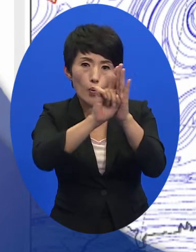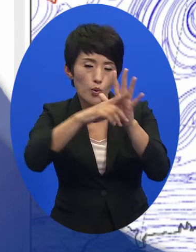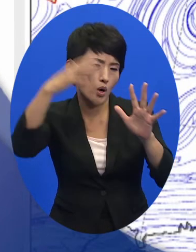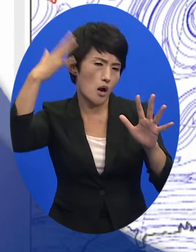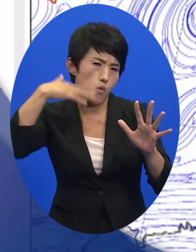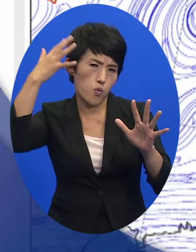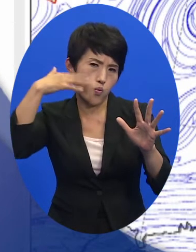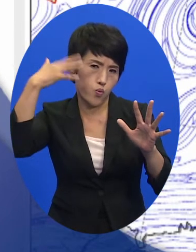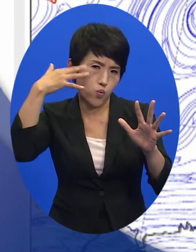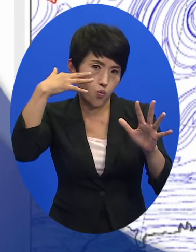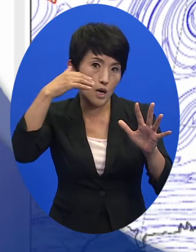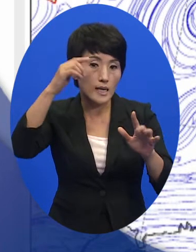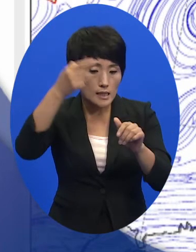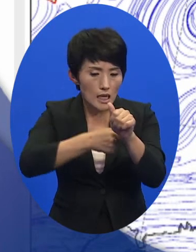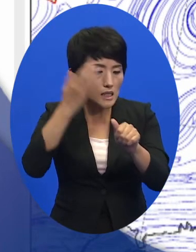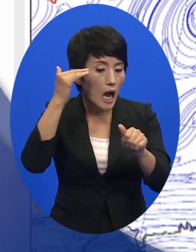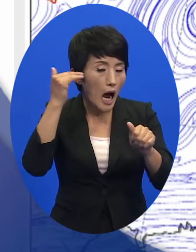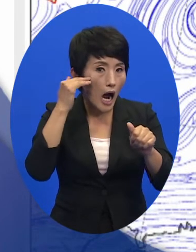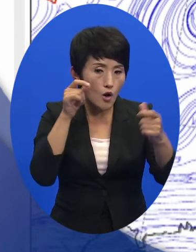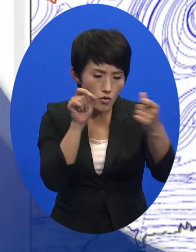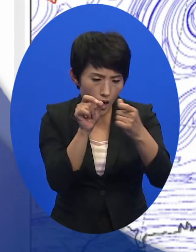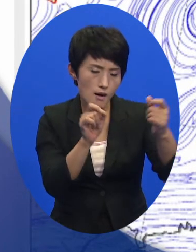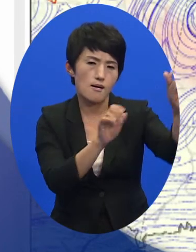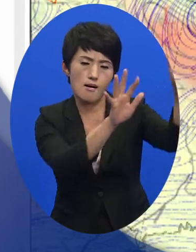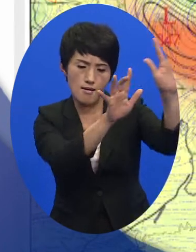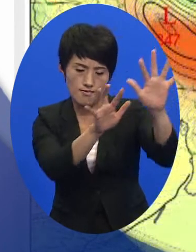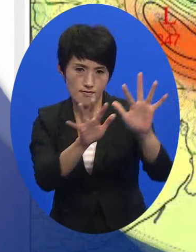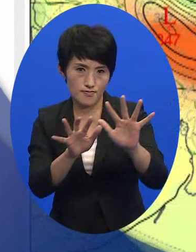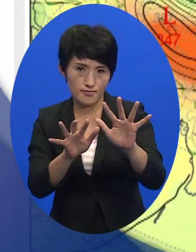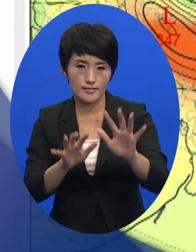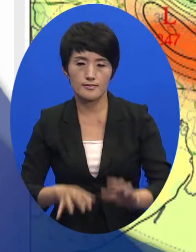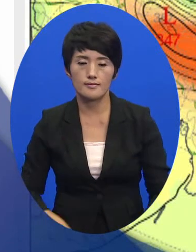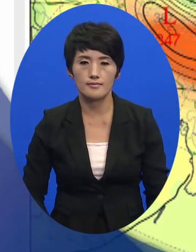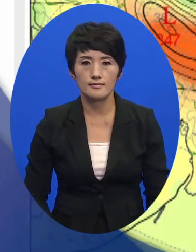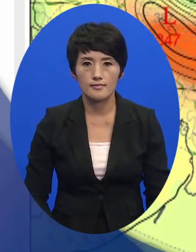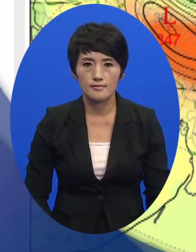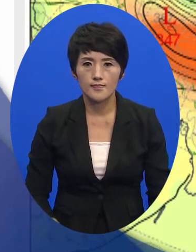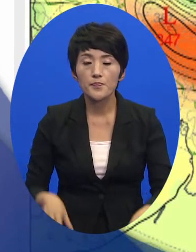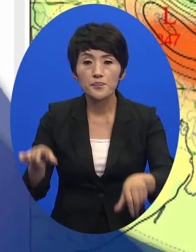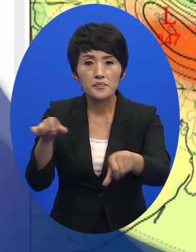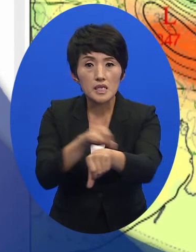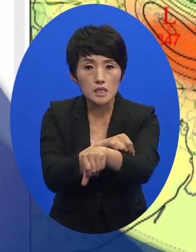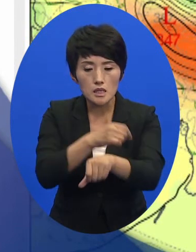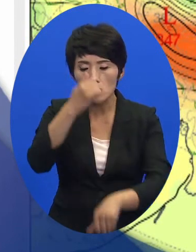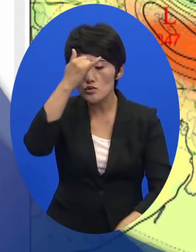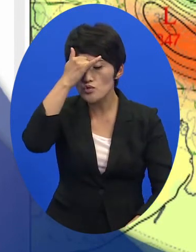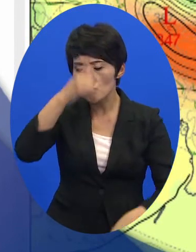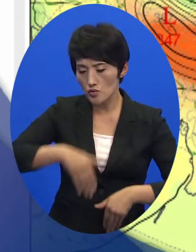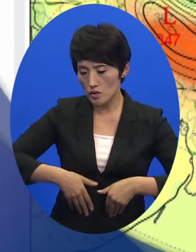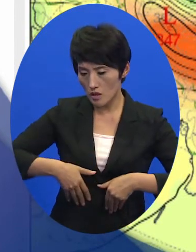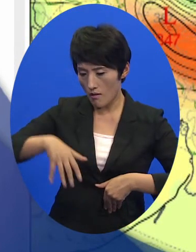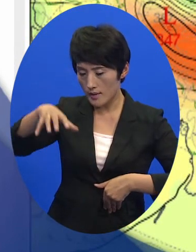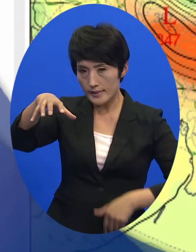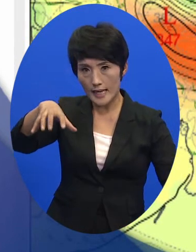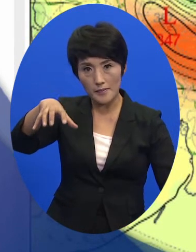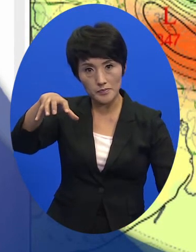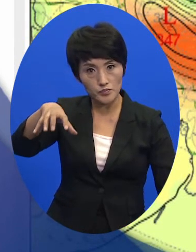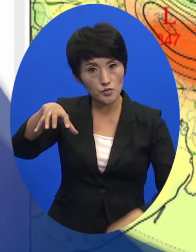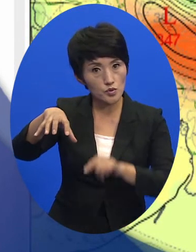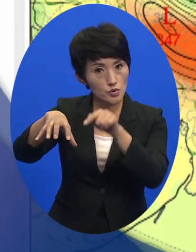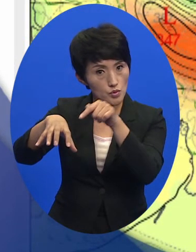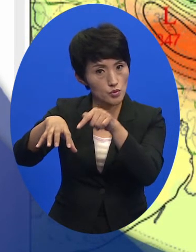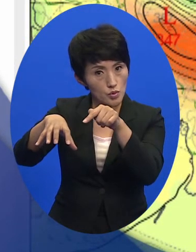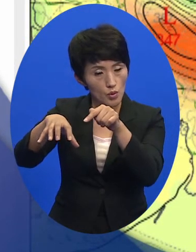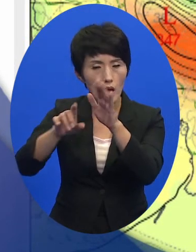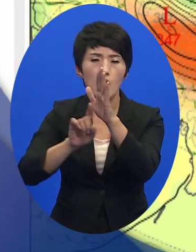합력 을 따라 우리나라로 입되 고 있습니다 특히 충청 이남 지방으로 는 고 상당